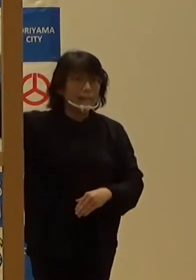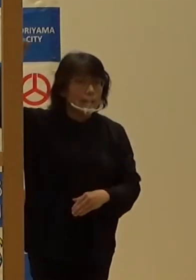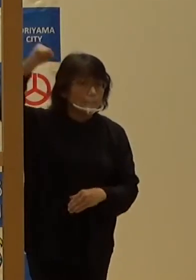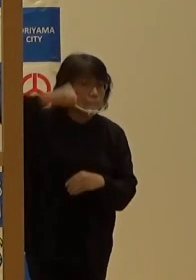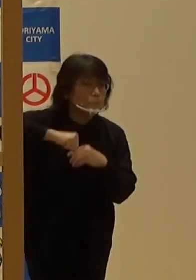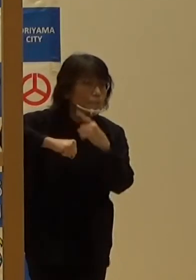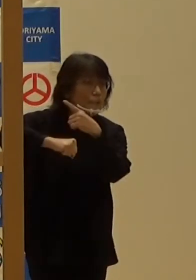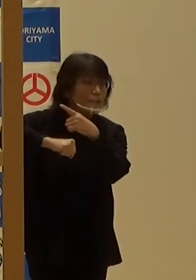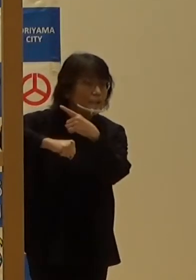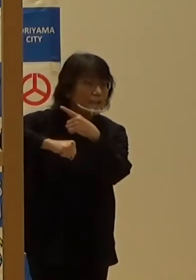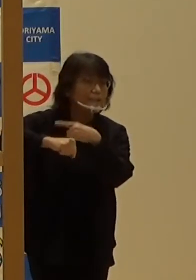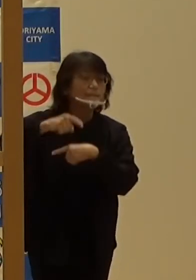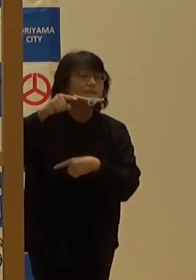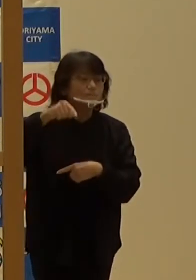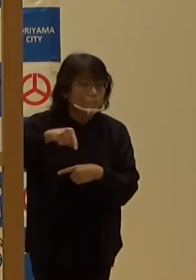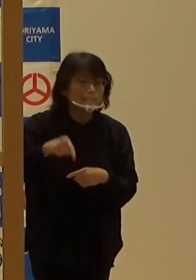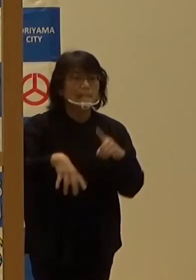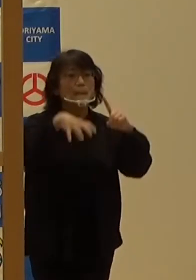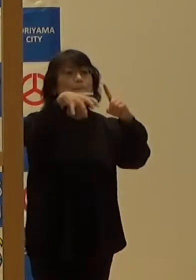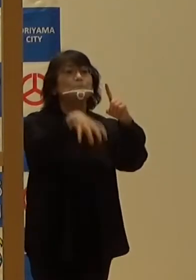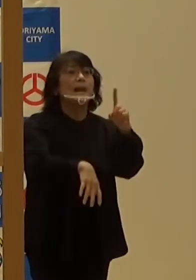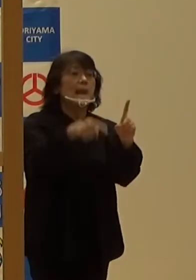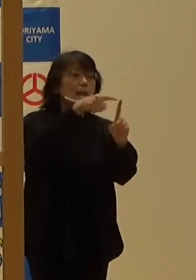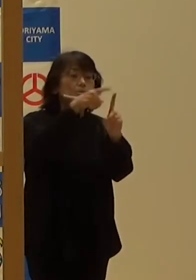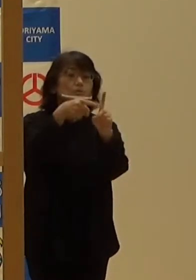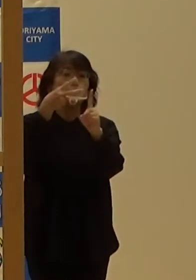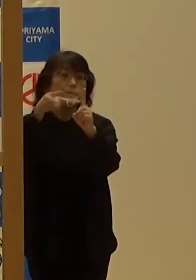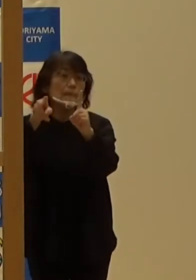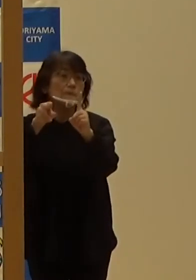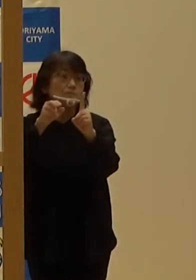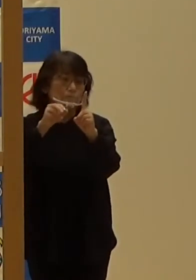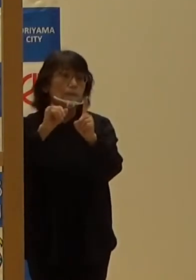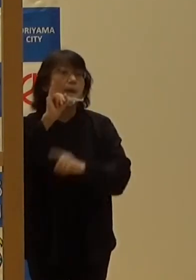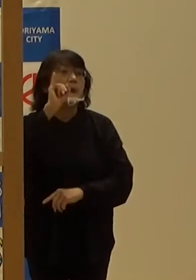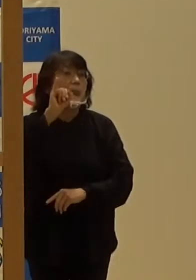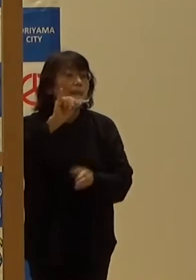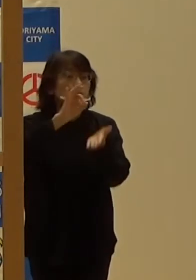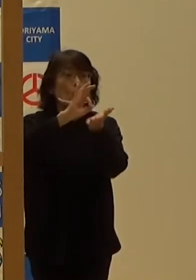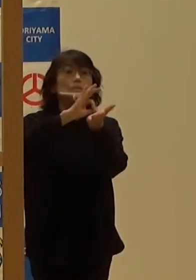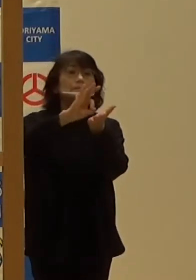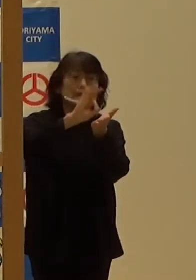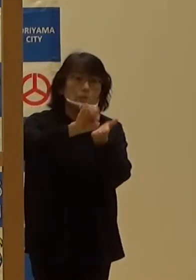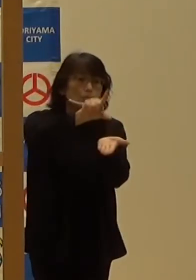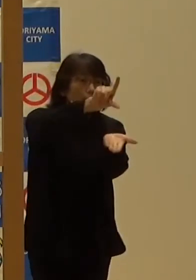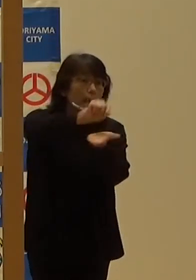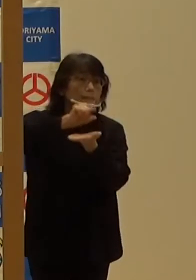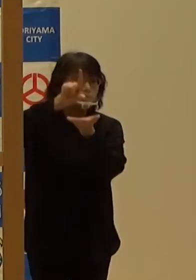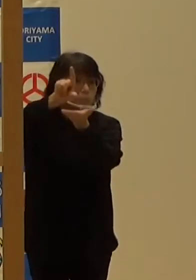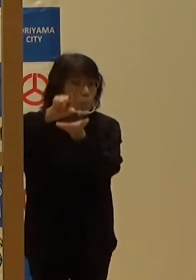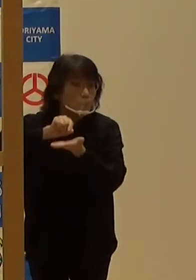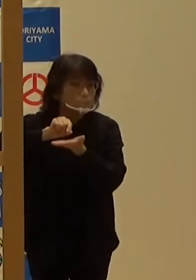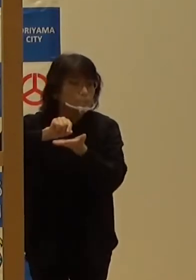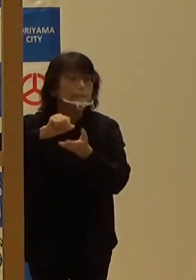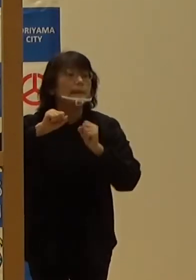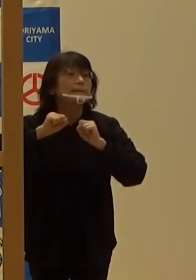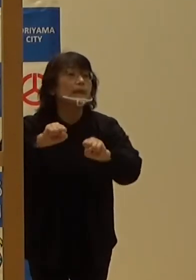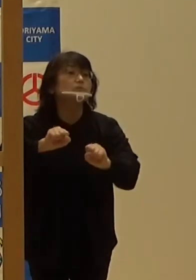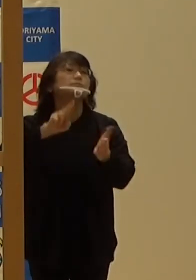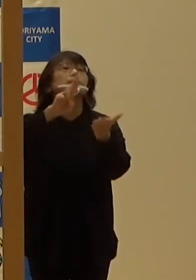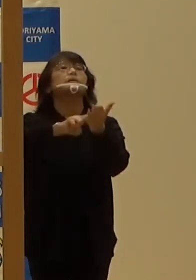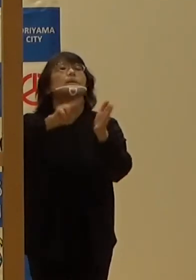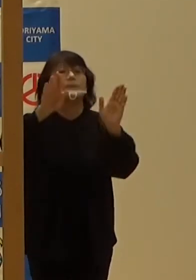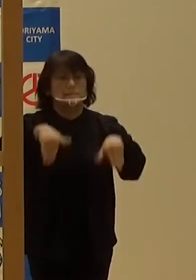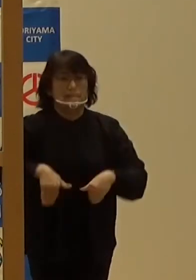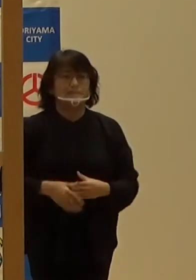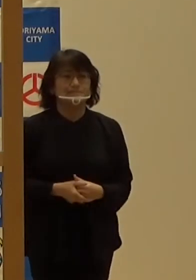とこのパーク PFI を活用するしようというふうに決めたところでございます。当然あ